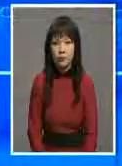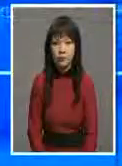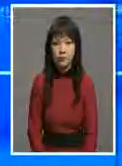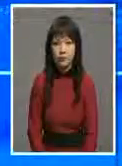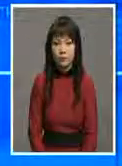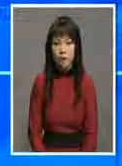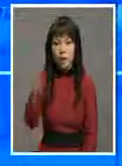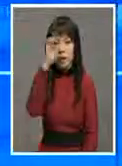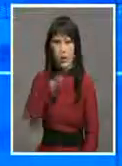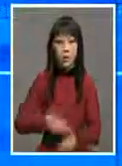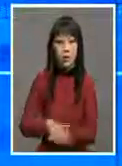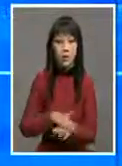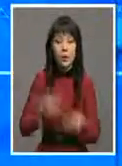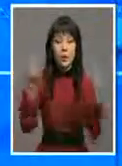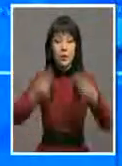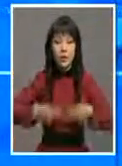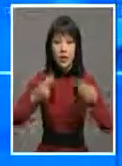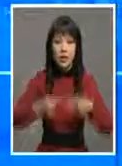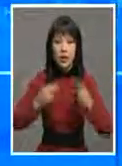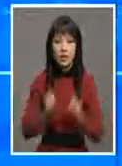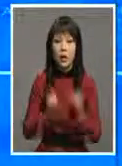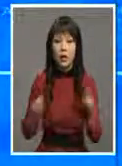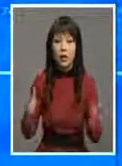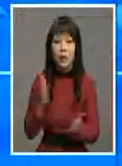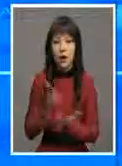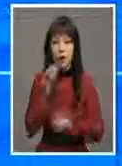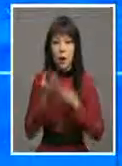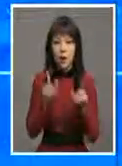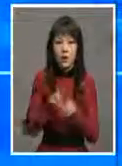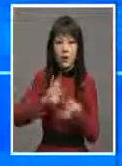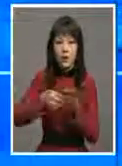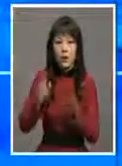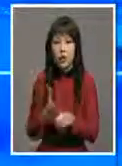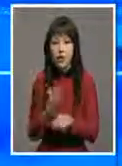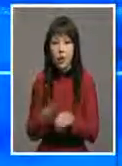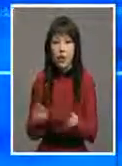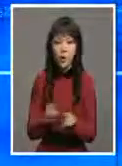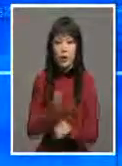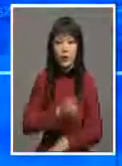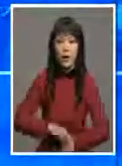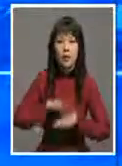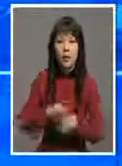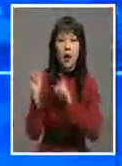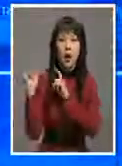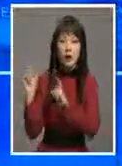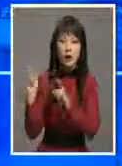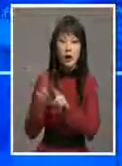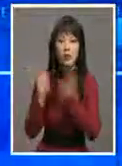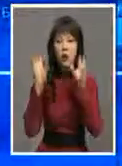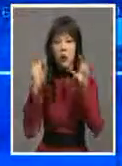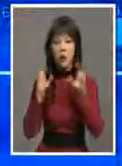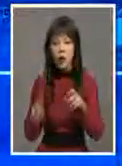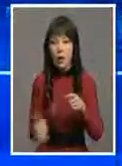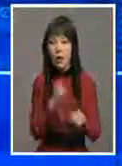Өзге де тақырыптар. Еліміздің кеден қызметін жаңғырту бағытында биыл кешенді жұмыстар жан-жақты жүргізілді. Әсіресе жүктерді заңсыз